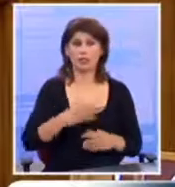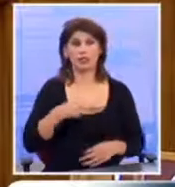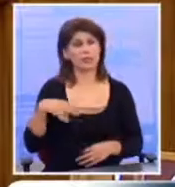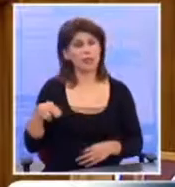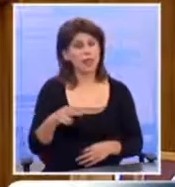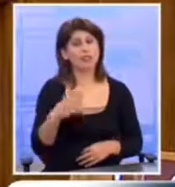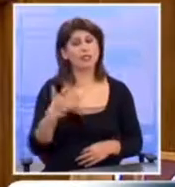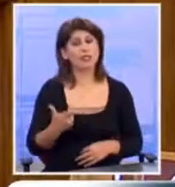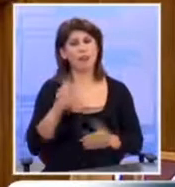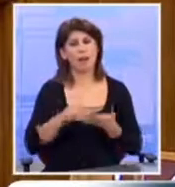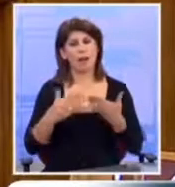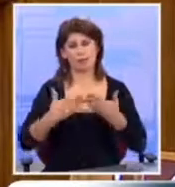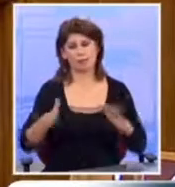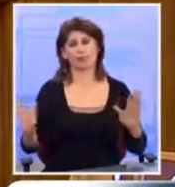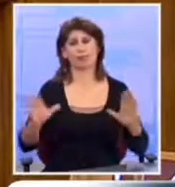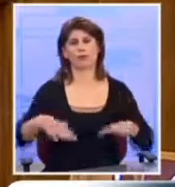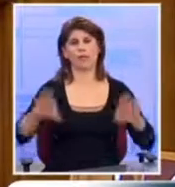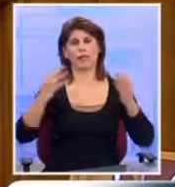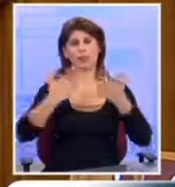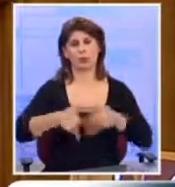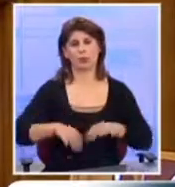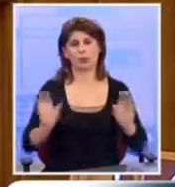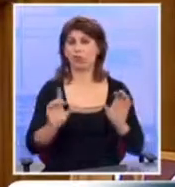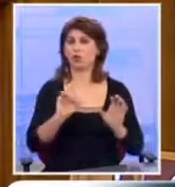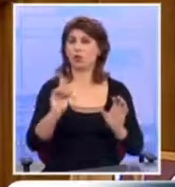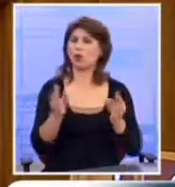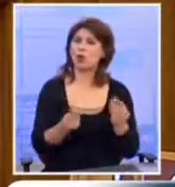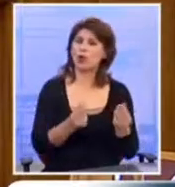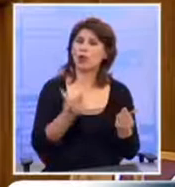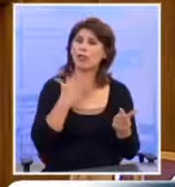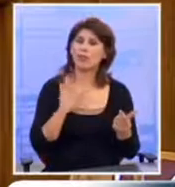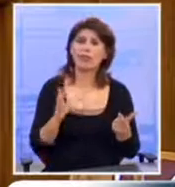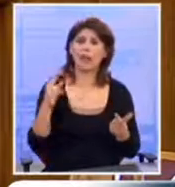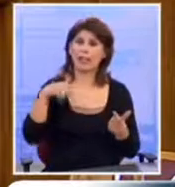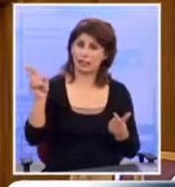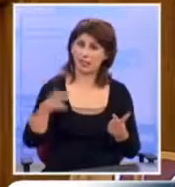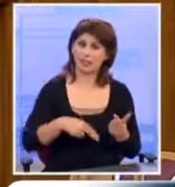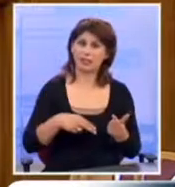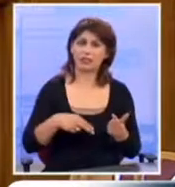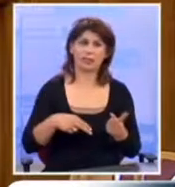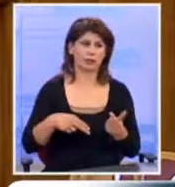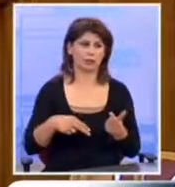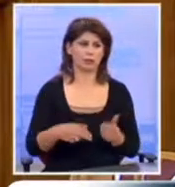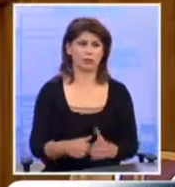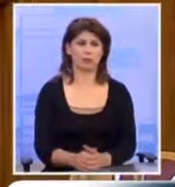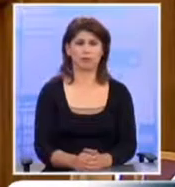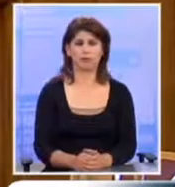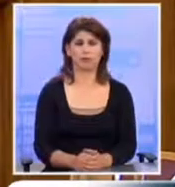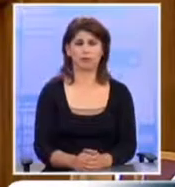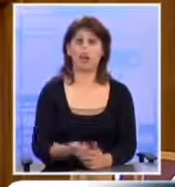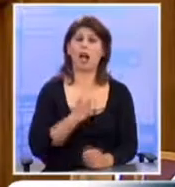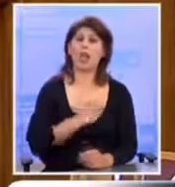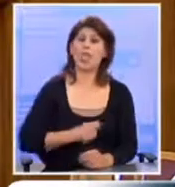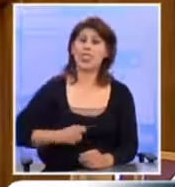συνάδελφοι, είναι ότι ξανανοίγει ΕΡΤ και όχι ο τρόπος, αν δηλαδή καταργείται η οικία. Γιατί δυστυχώς,